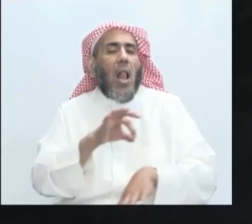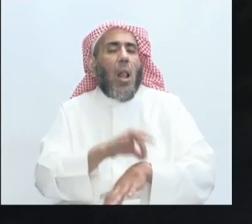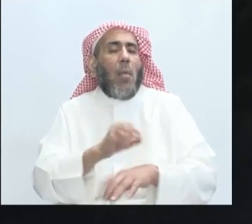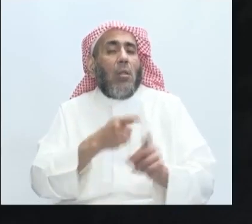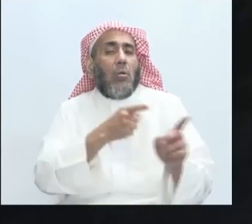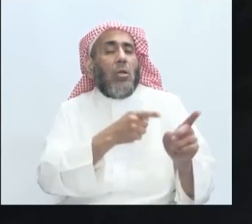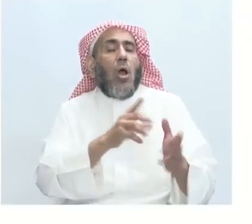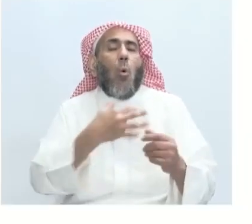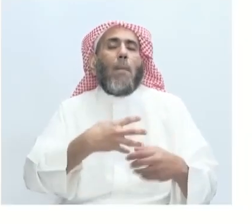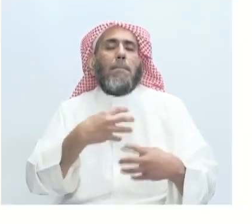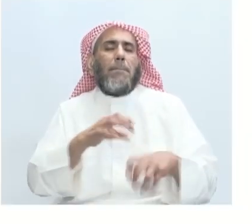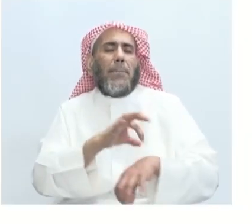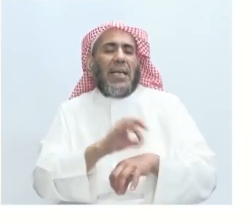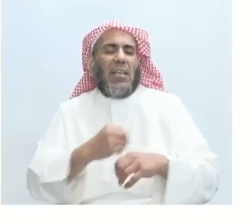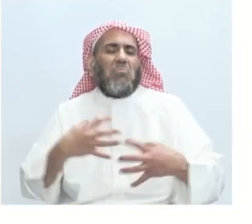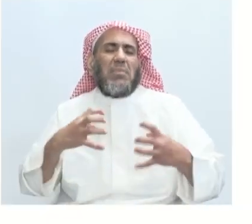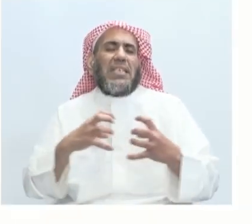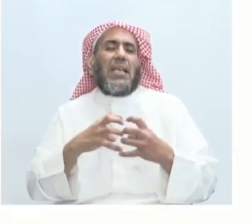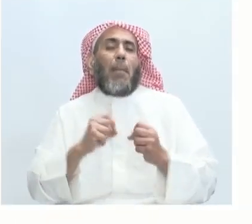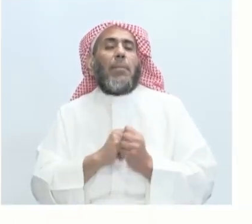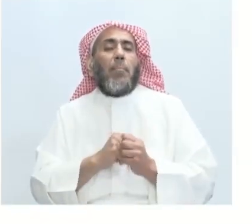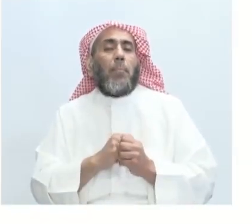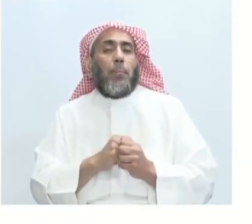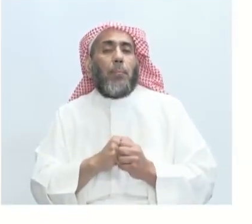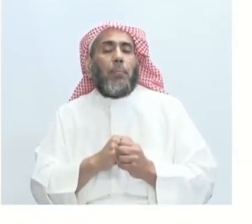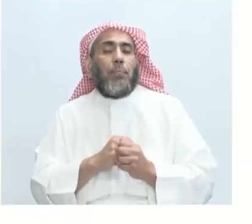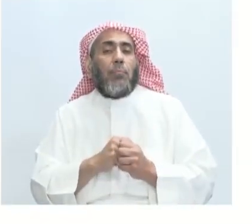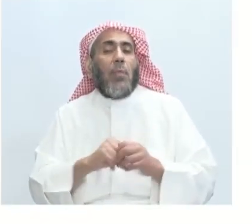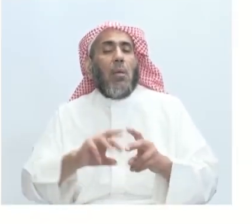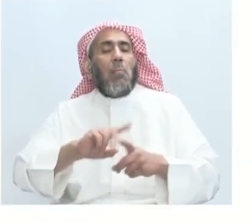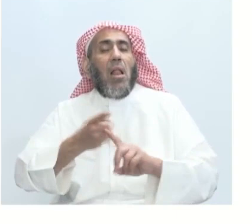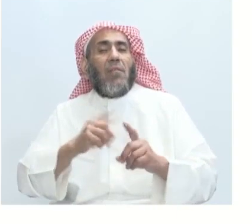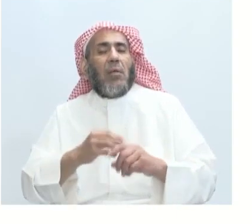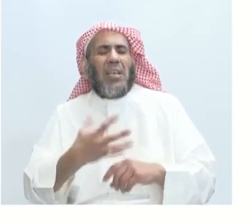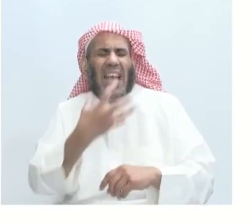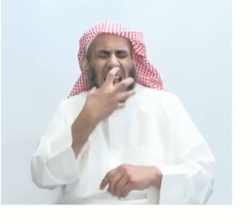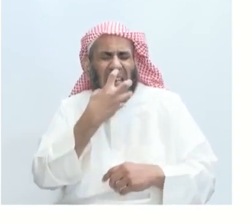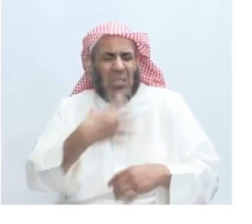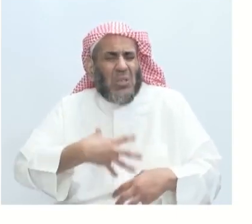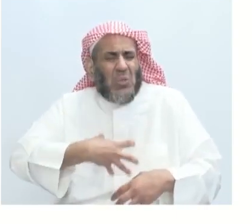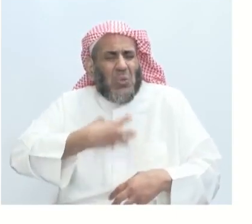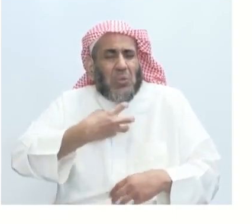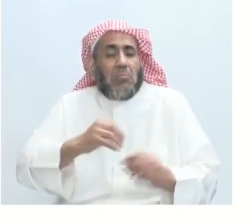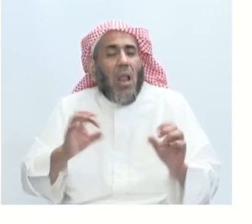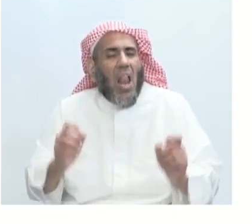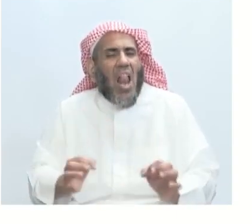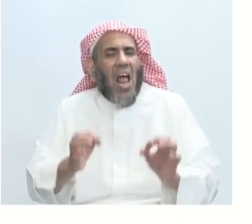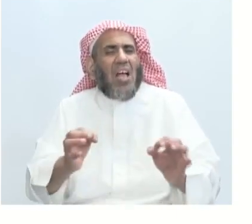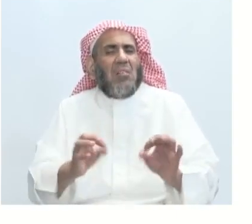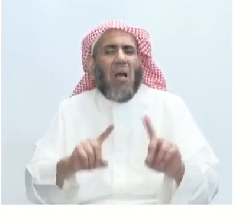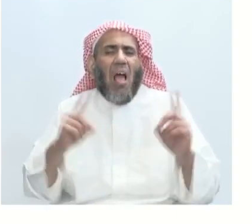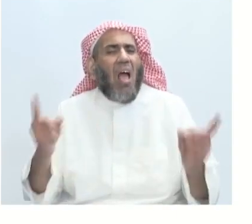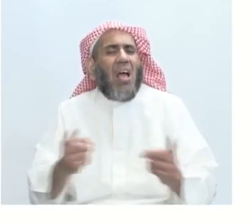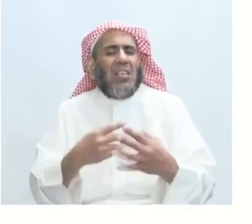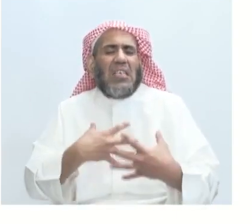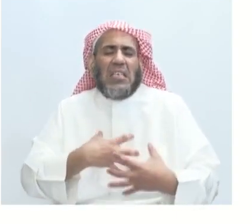لهذا الشخص بانه مريض بالاكتئاب ما الفرق بين الحزن العادي الذي يمر بنا